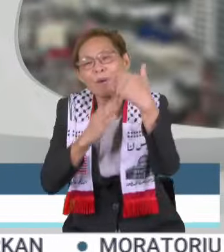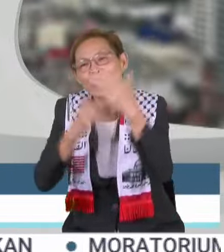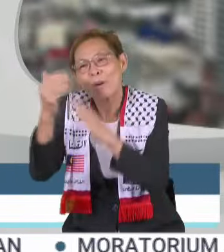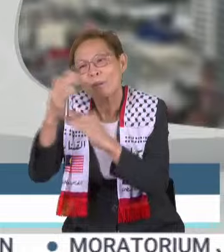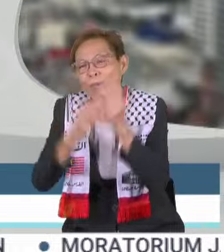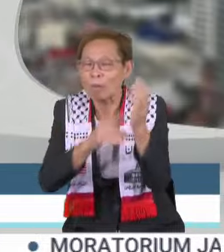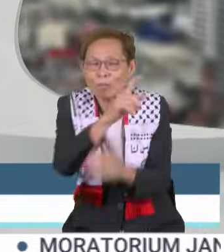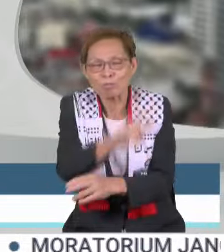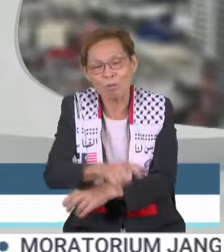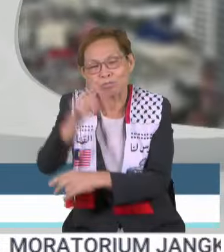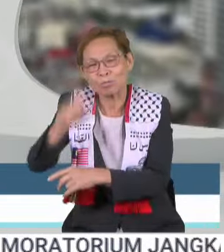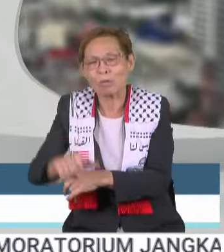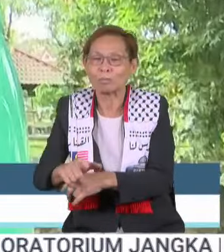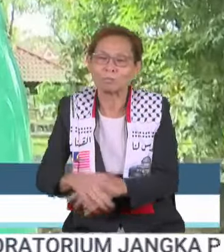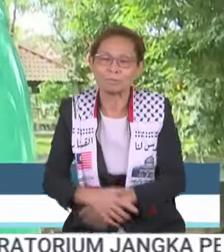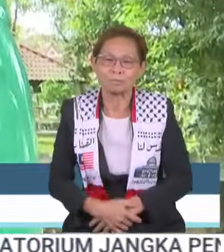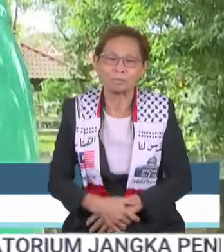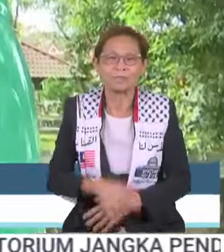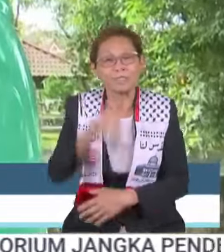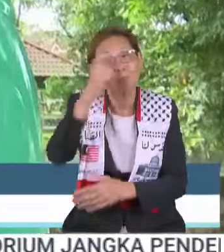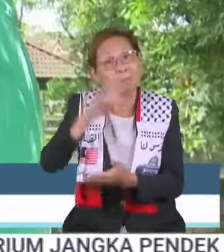penduduk.